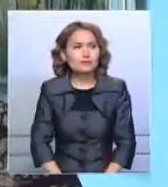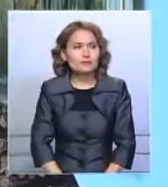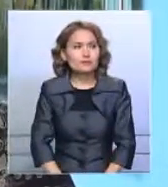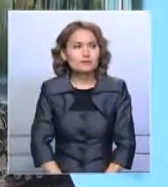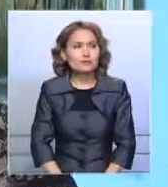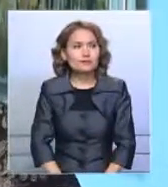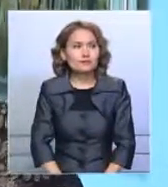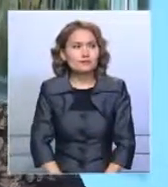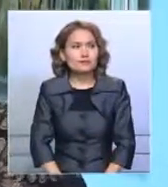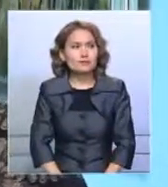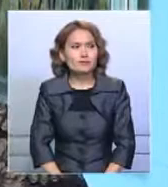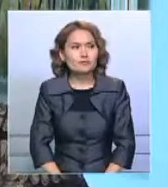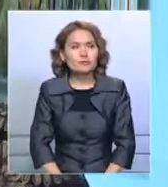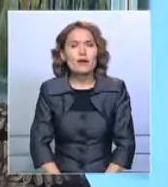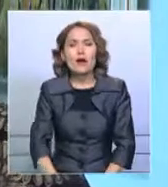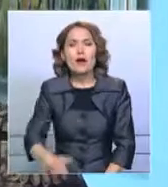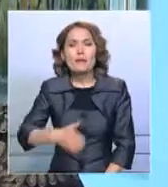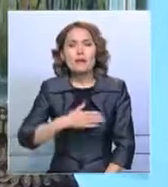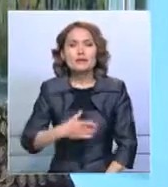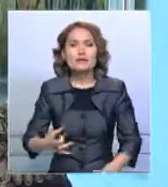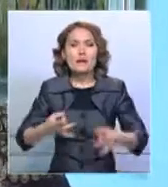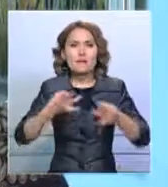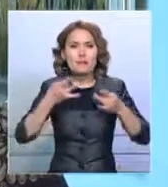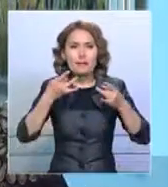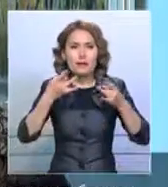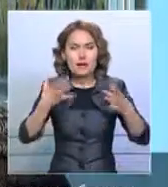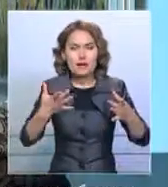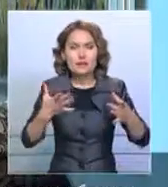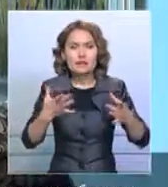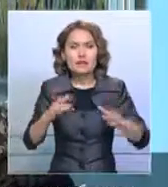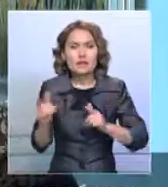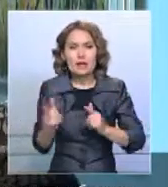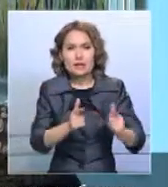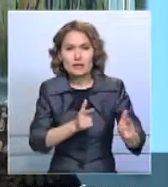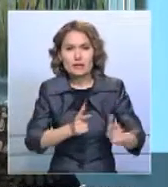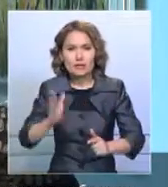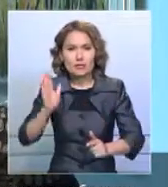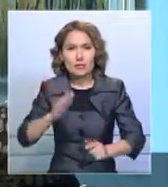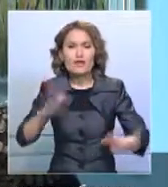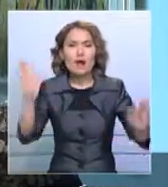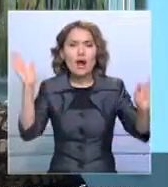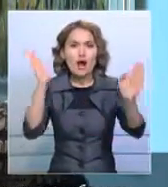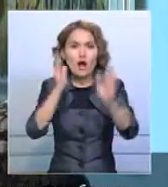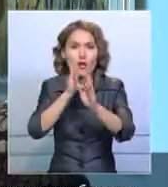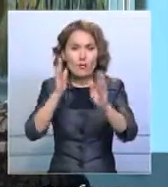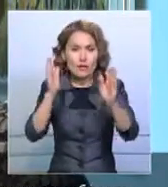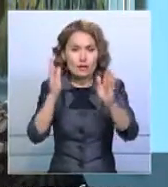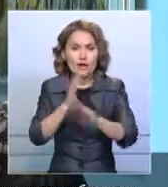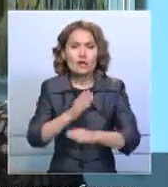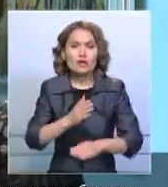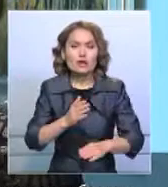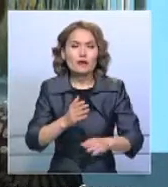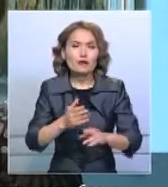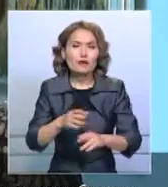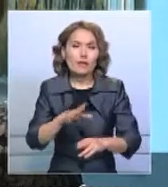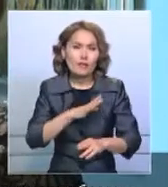Шараларды ұйымдастырған кезде әрине ауа райы ескеріледі. Себебі Астанада ауа райы